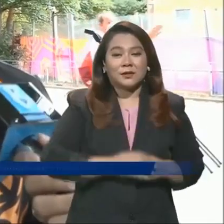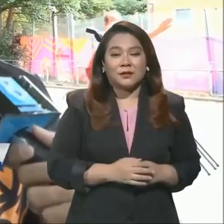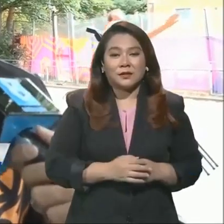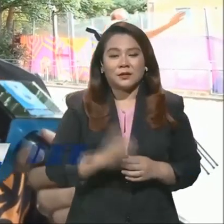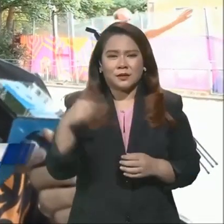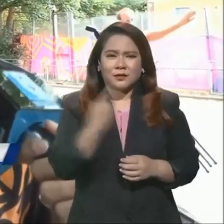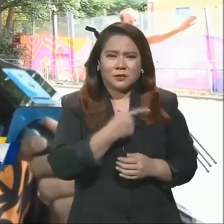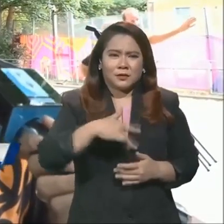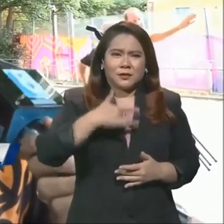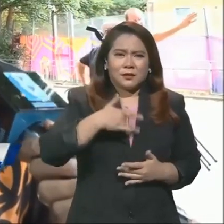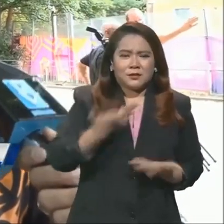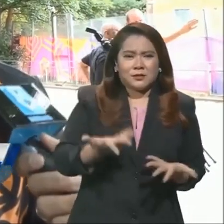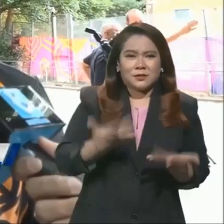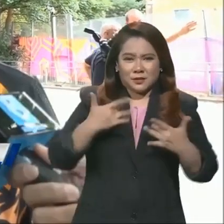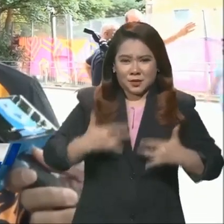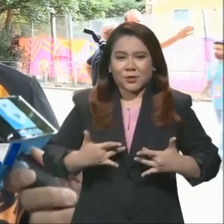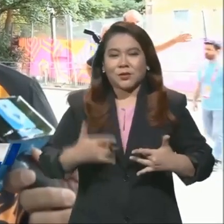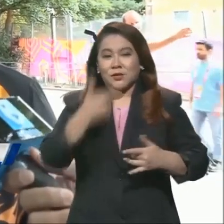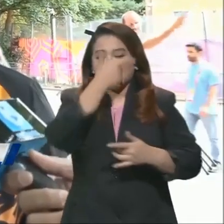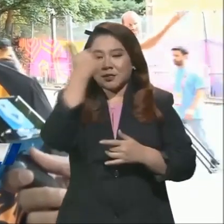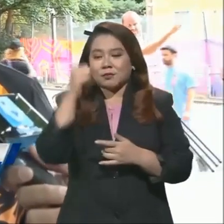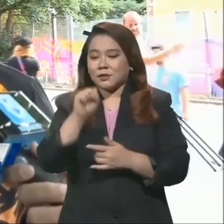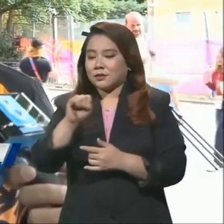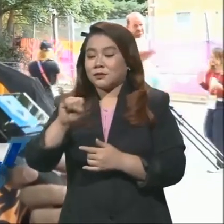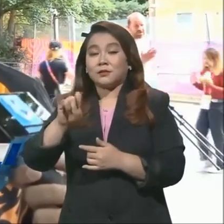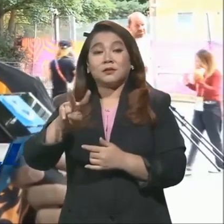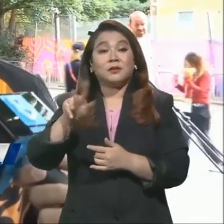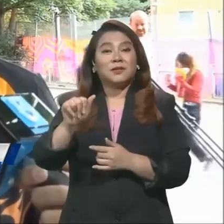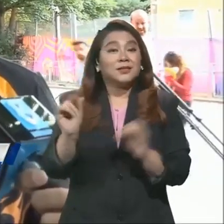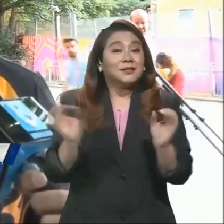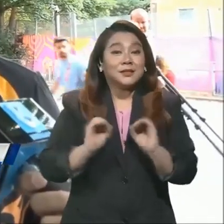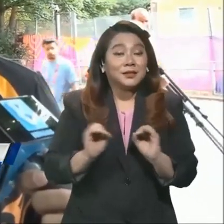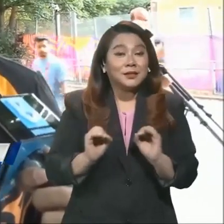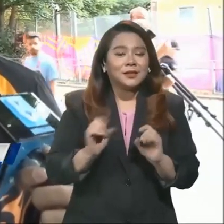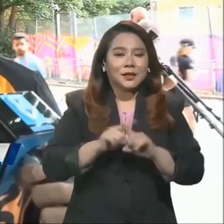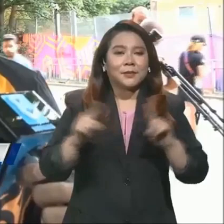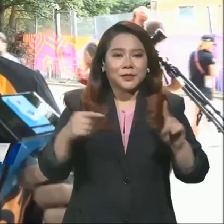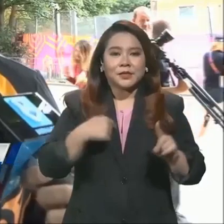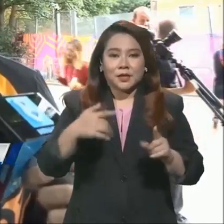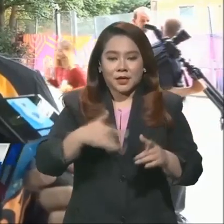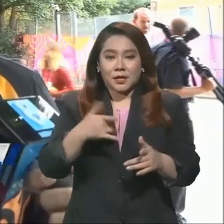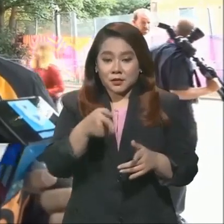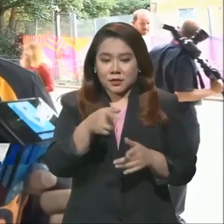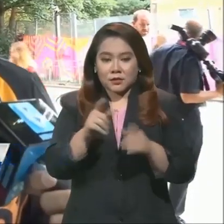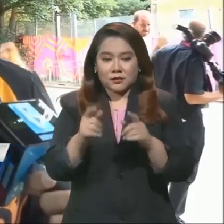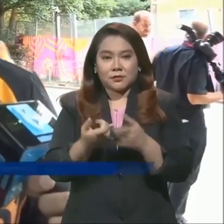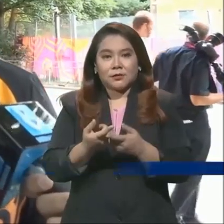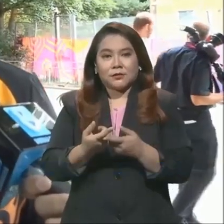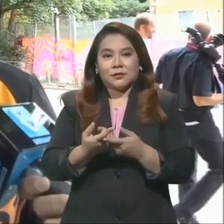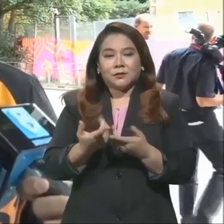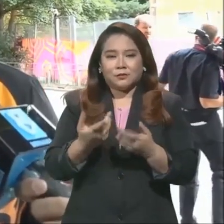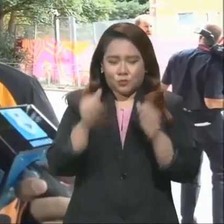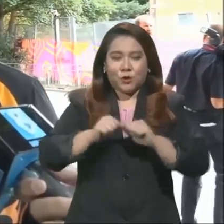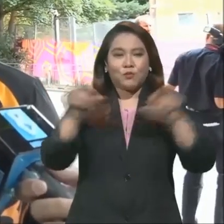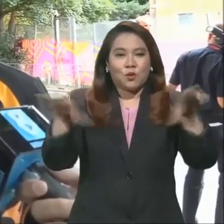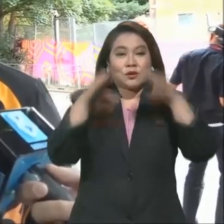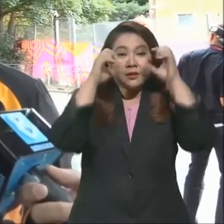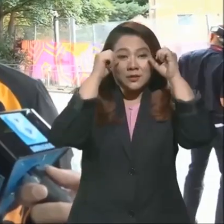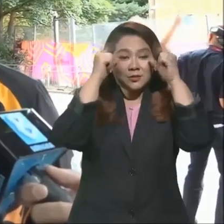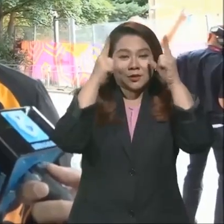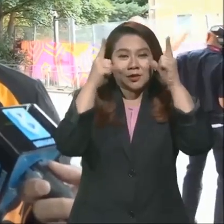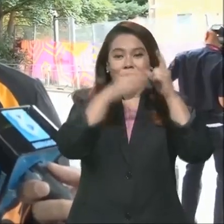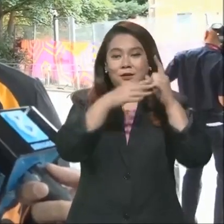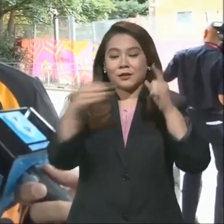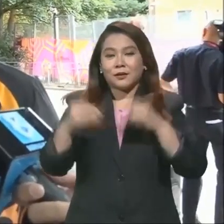kita rasa agak kecewa Sivasankari tidak berada di sini, saya rasa squash mampu membuat kejutan. Ya, kita